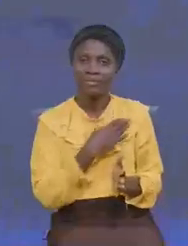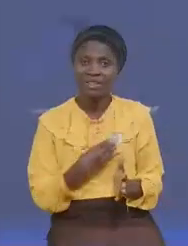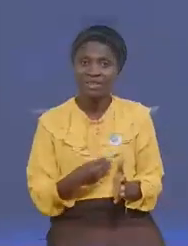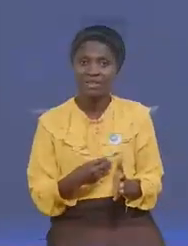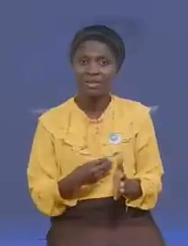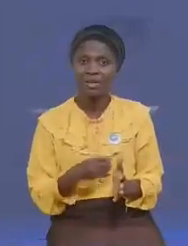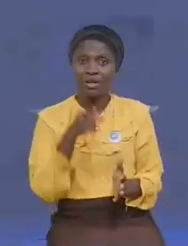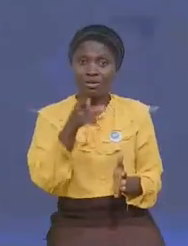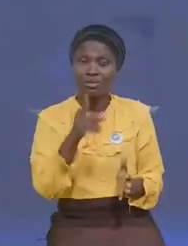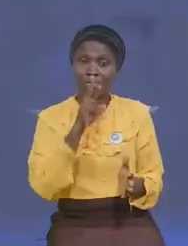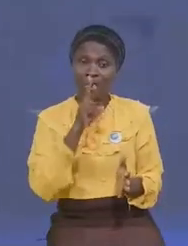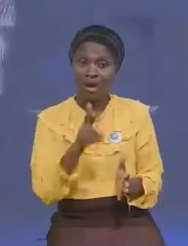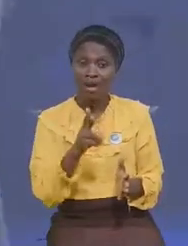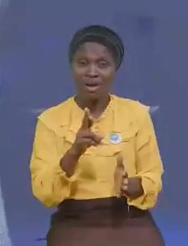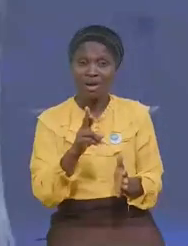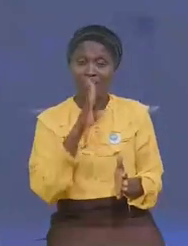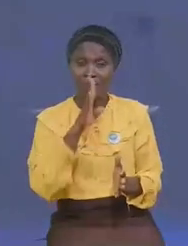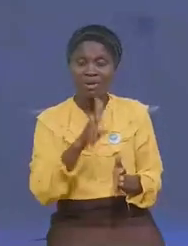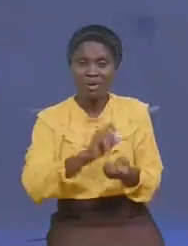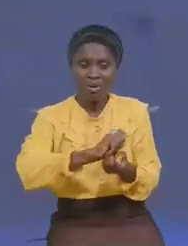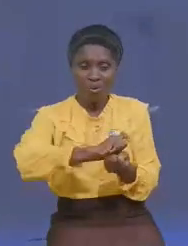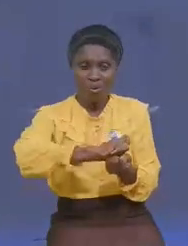Et vous êtes opprimés.